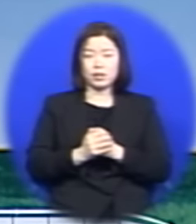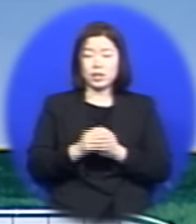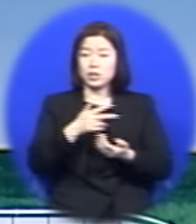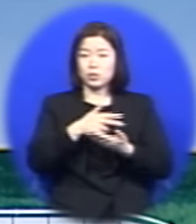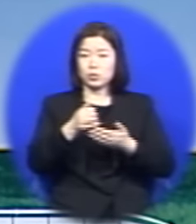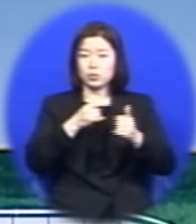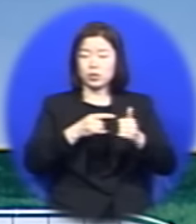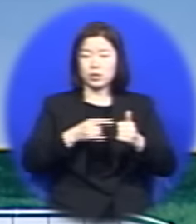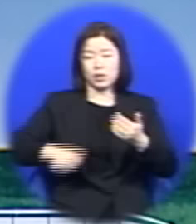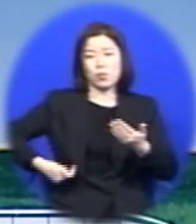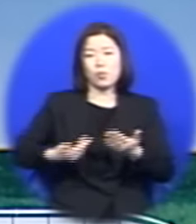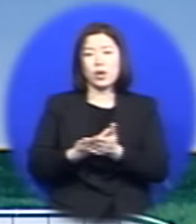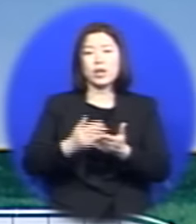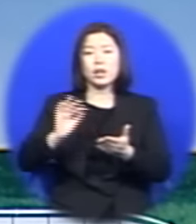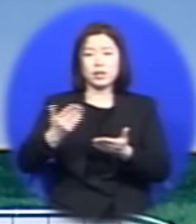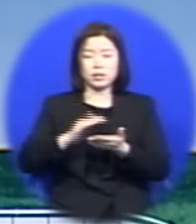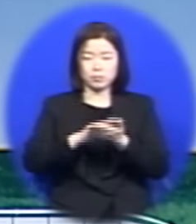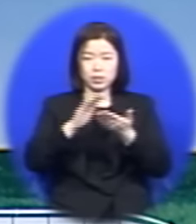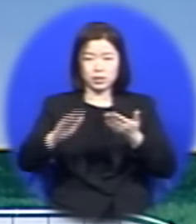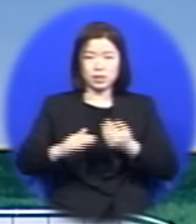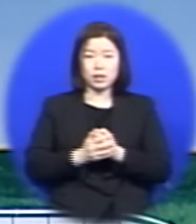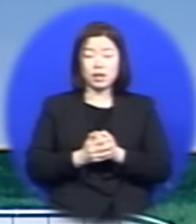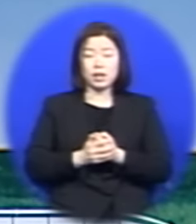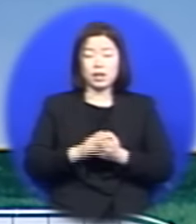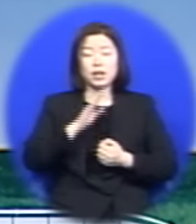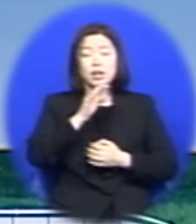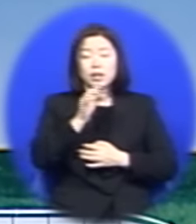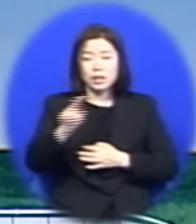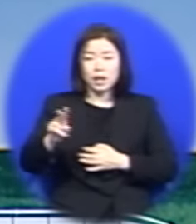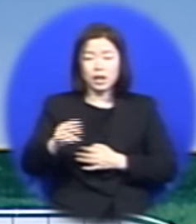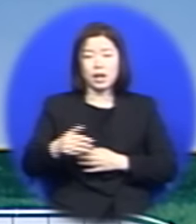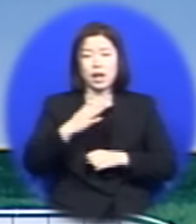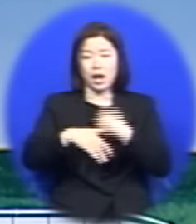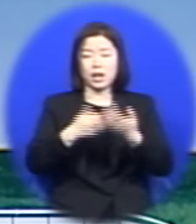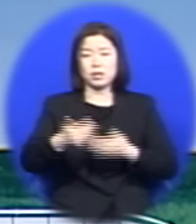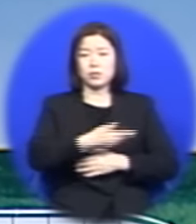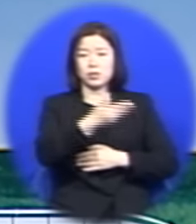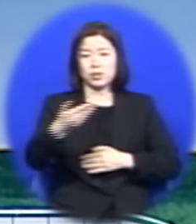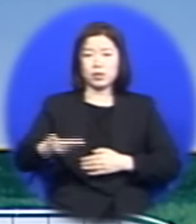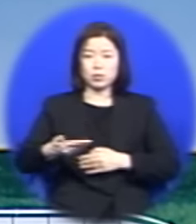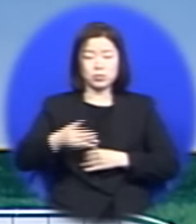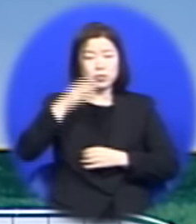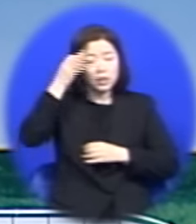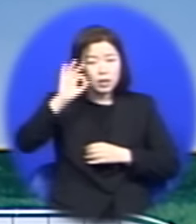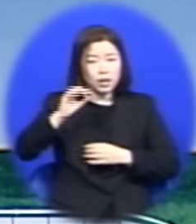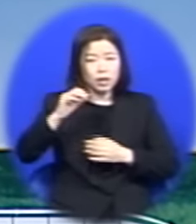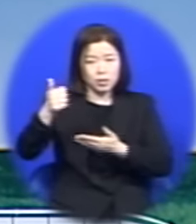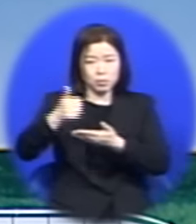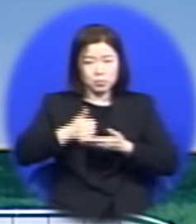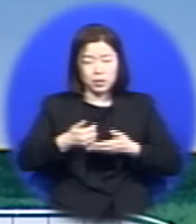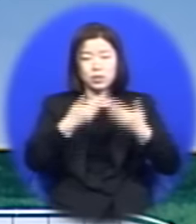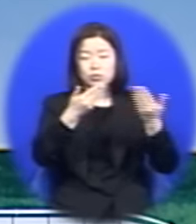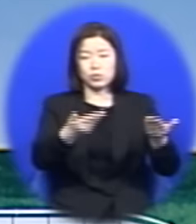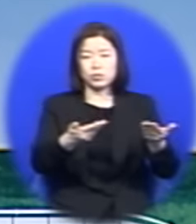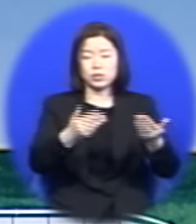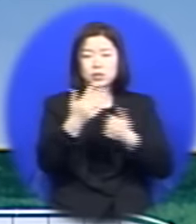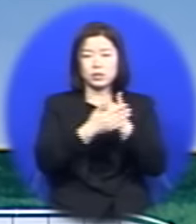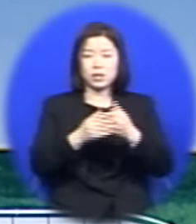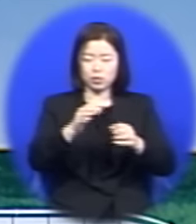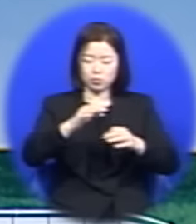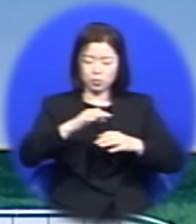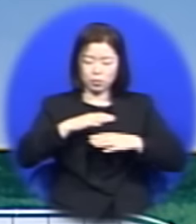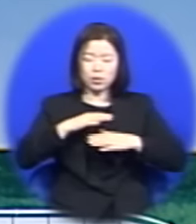주님께 회개해야 됩니다. 그래야 하나님이 여러분을 용납하시는 은혜가 놀랍게 밀려